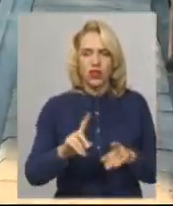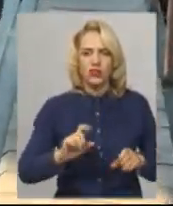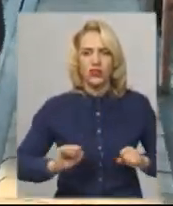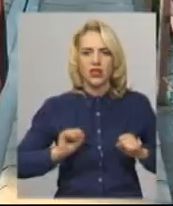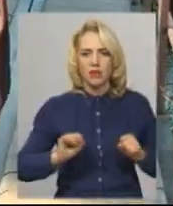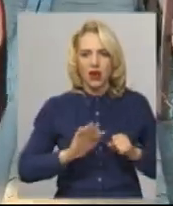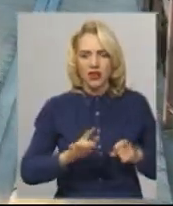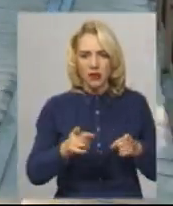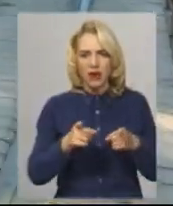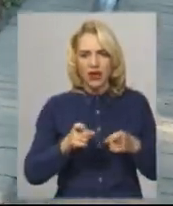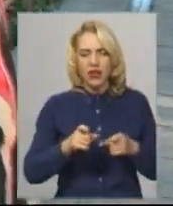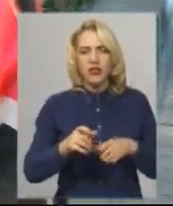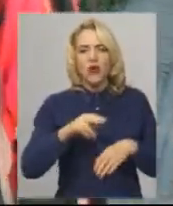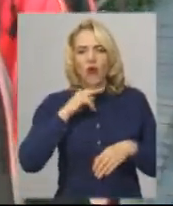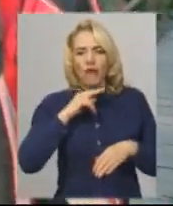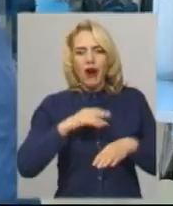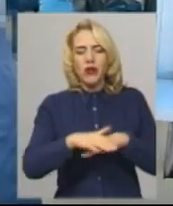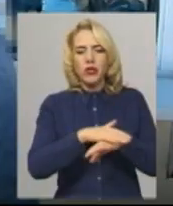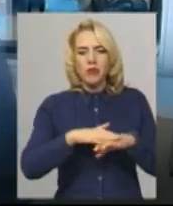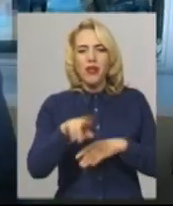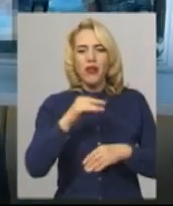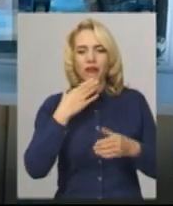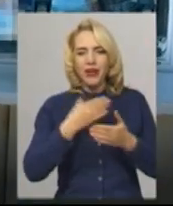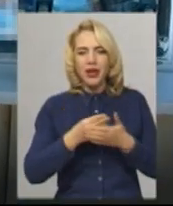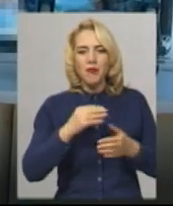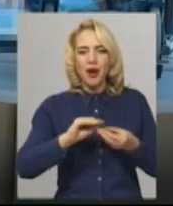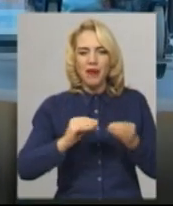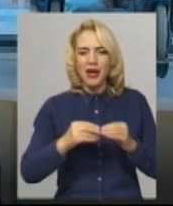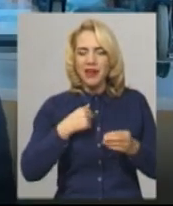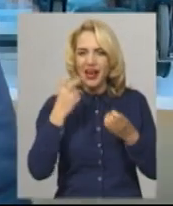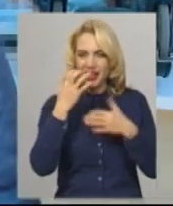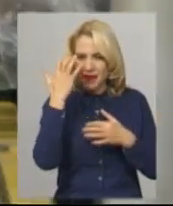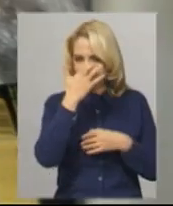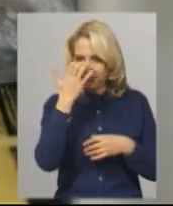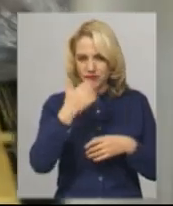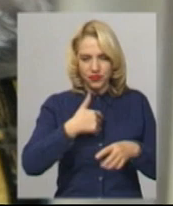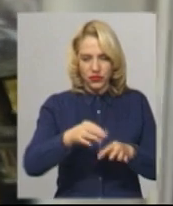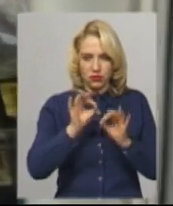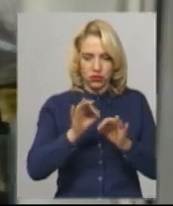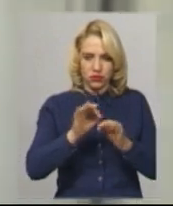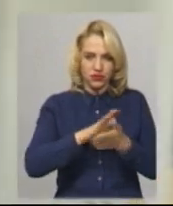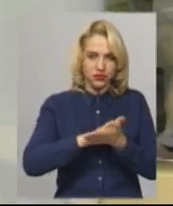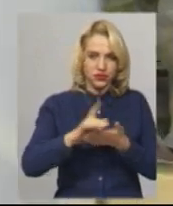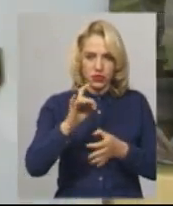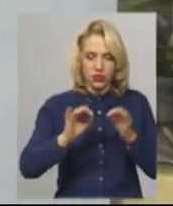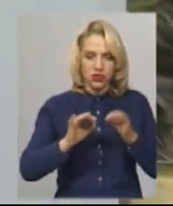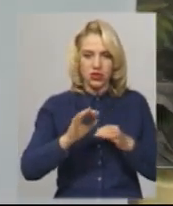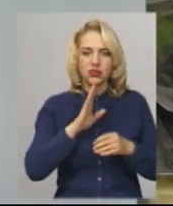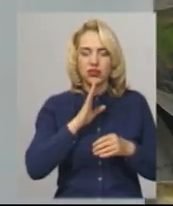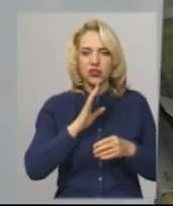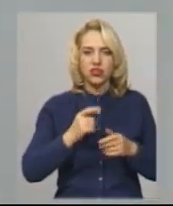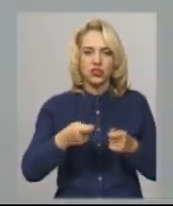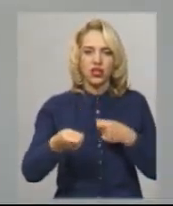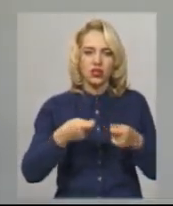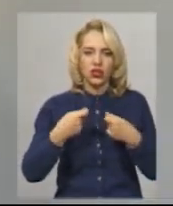не привертати увагу суспільства до своїх проблем. Я не бачу взагалі, я маю тільки світловідчуття. Тотально незряча Олена Серветник торгує в ядці